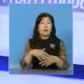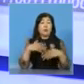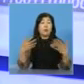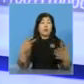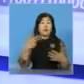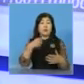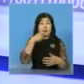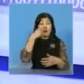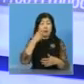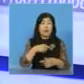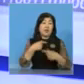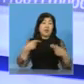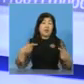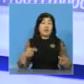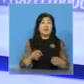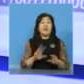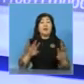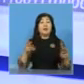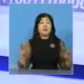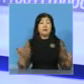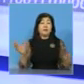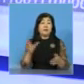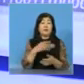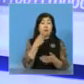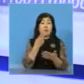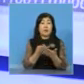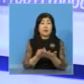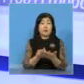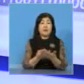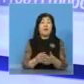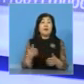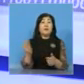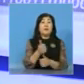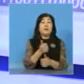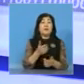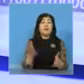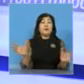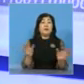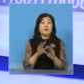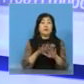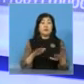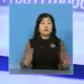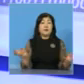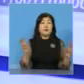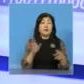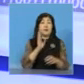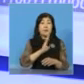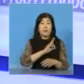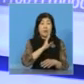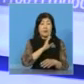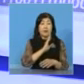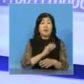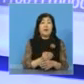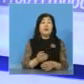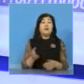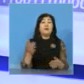танцевальных номеров самых разных стилей и направлений представили танцоры. Впервые на сцену вместе с детьми вышли мамы. Также в рамках